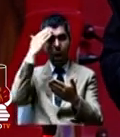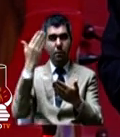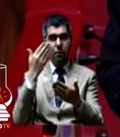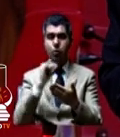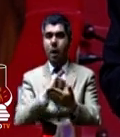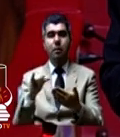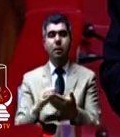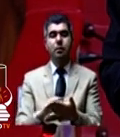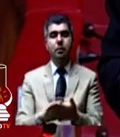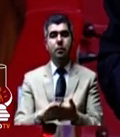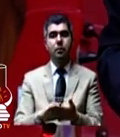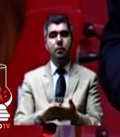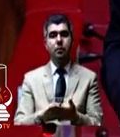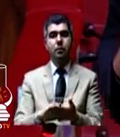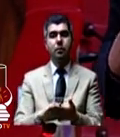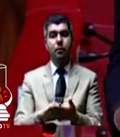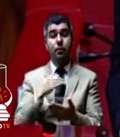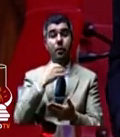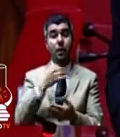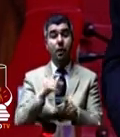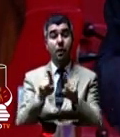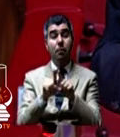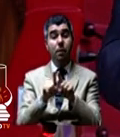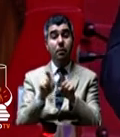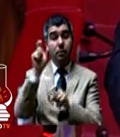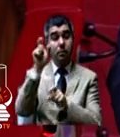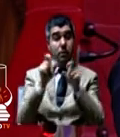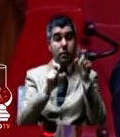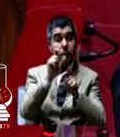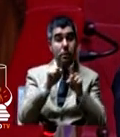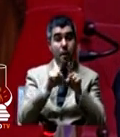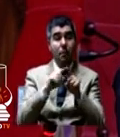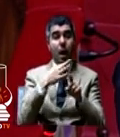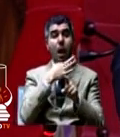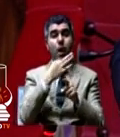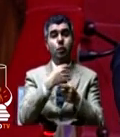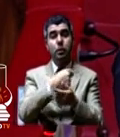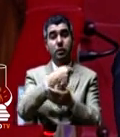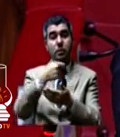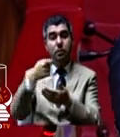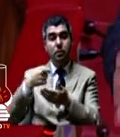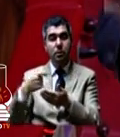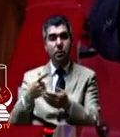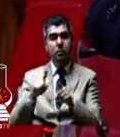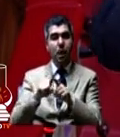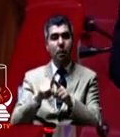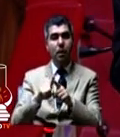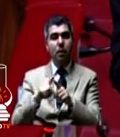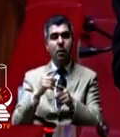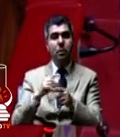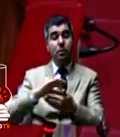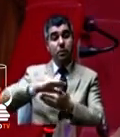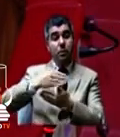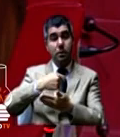اذا شنو غنديروا؟ ما عندناش الموارد باش نهديو الطلبه اللي عندهم المنحه حاسوب.